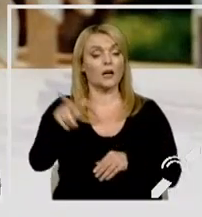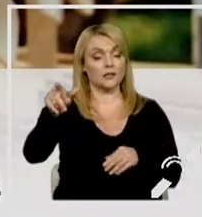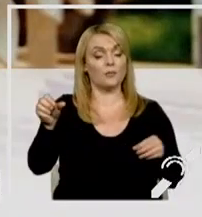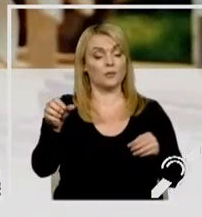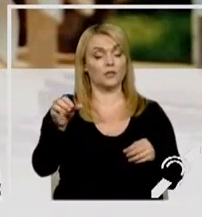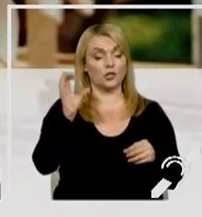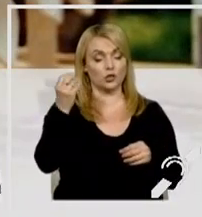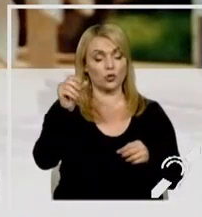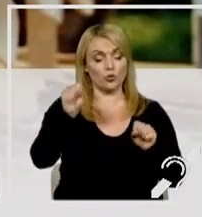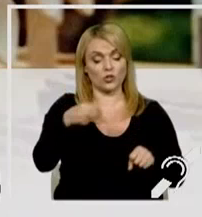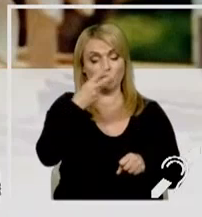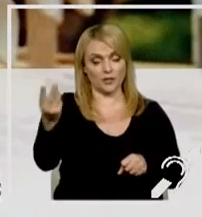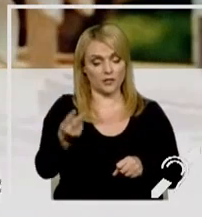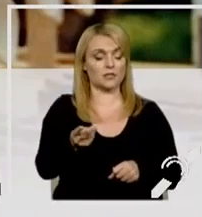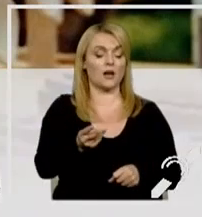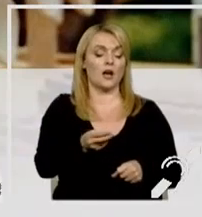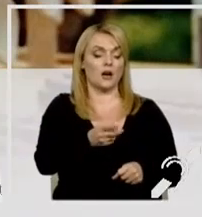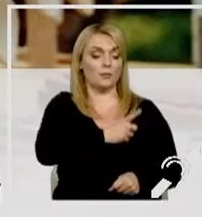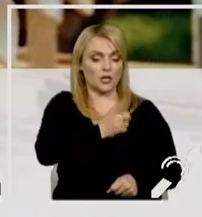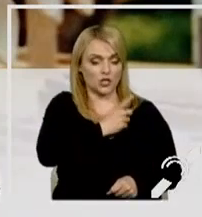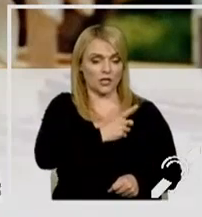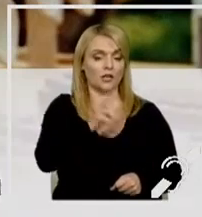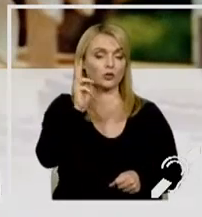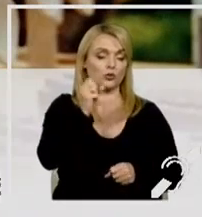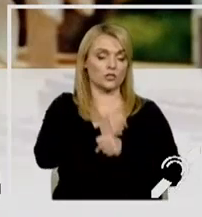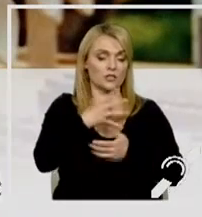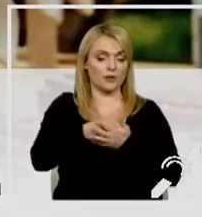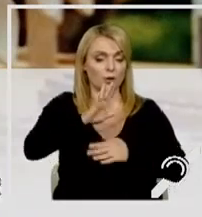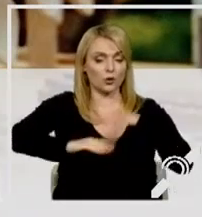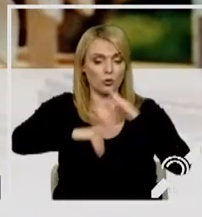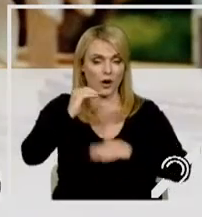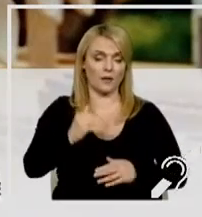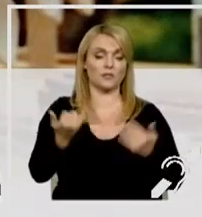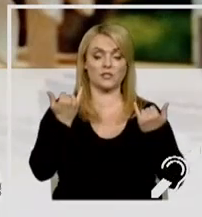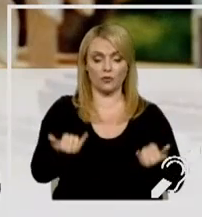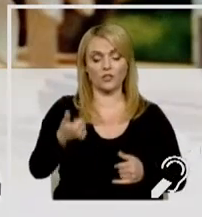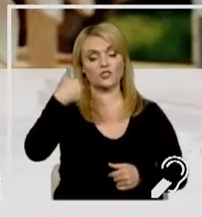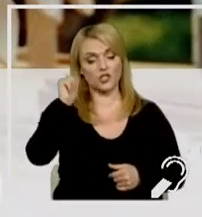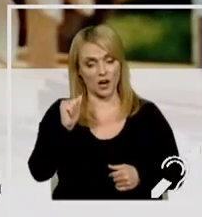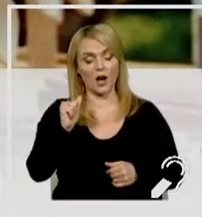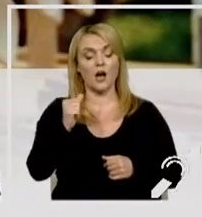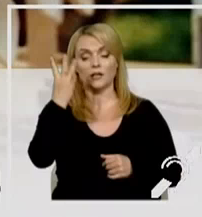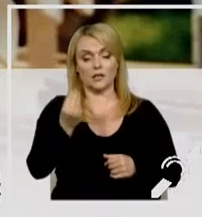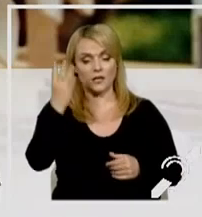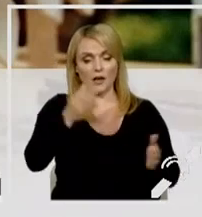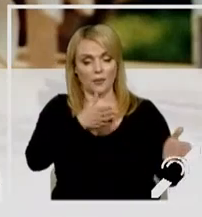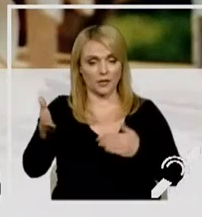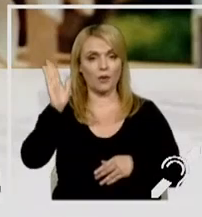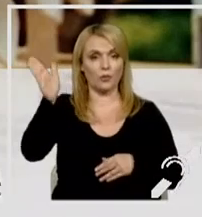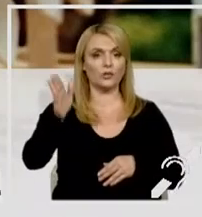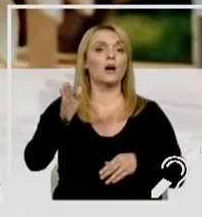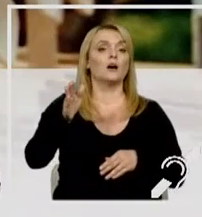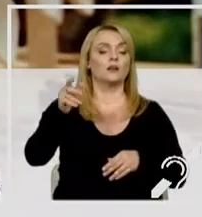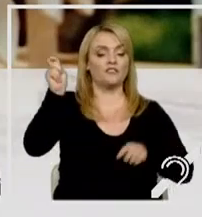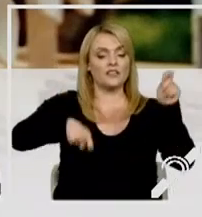toate zonele României și din Republica Moldova participă la Festivalul Tradițiilor Românești. Vizitatorii au parte de